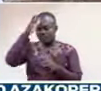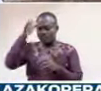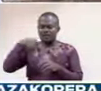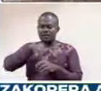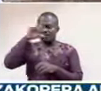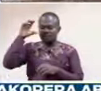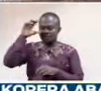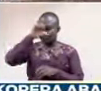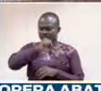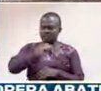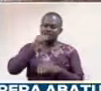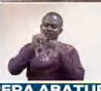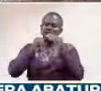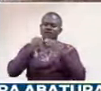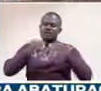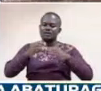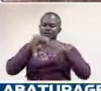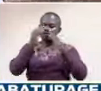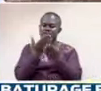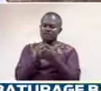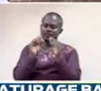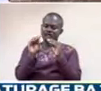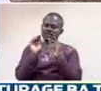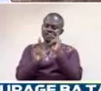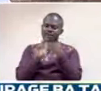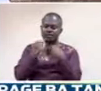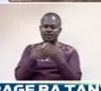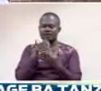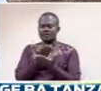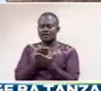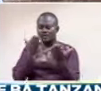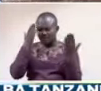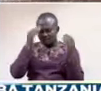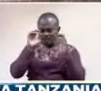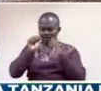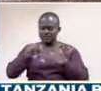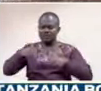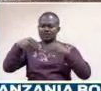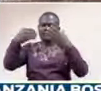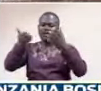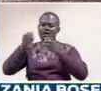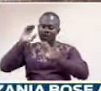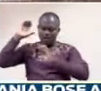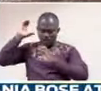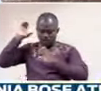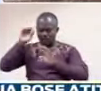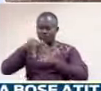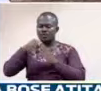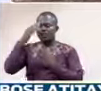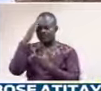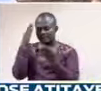irengero inzego z'ubuyobozi rero tuzasanga zigisha abantu zibasabe kugira ngo batange amakuru